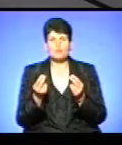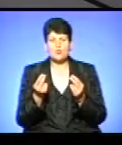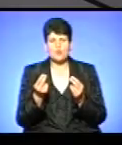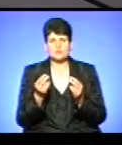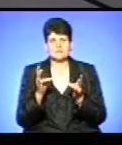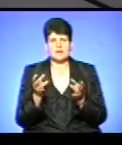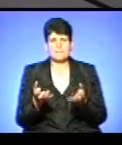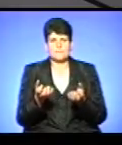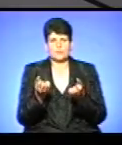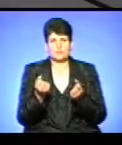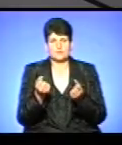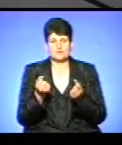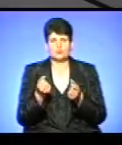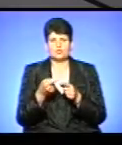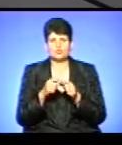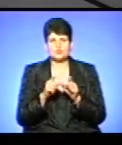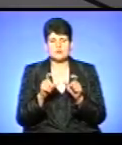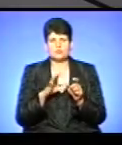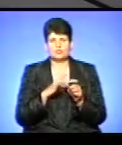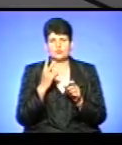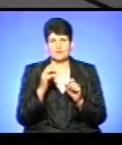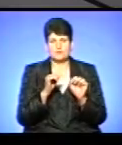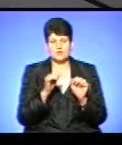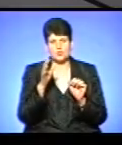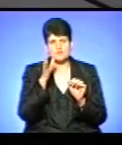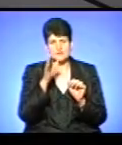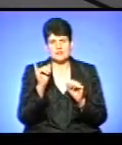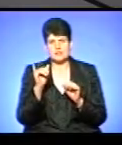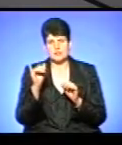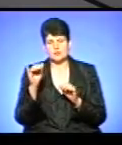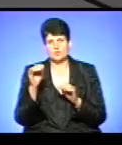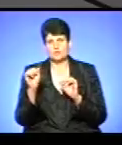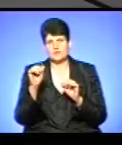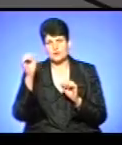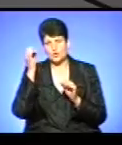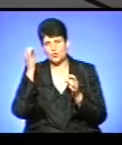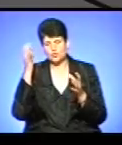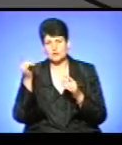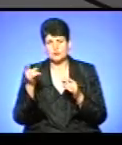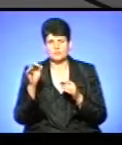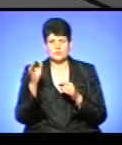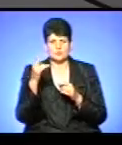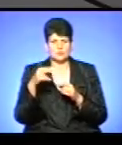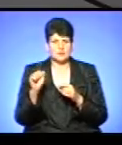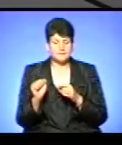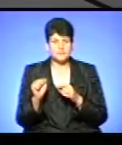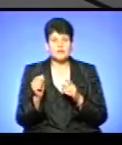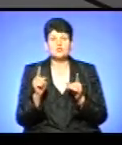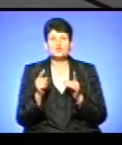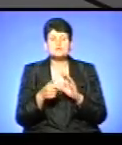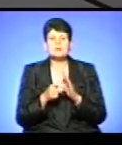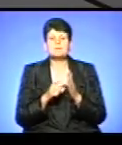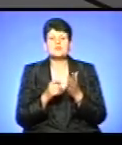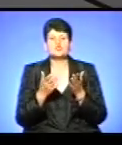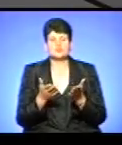на утримання цього закладу було два управління – управління освіти та управління культури Тернопільської обласної державної адміністрації. Що з